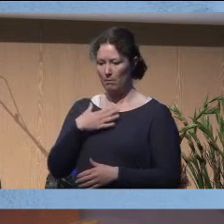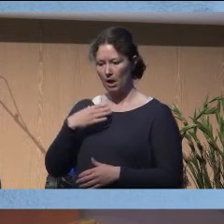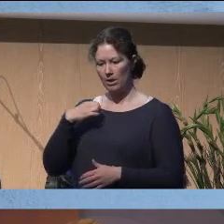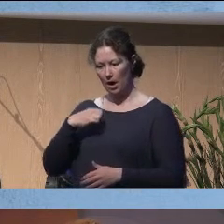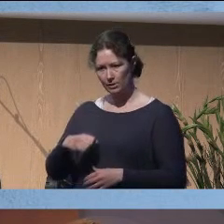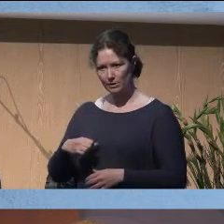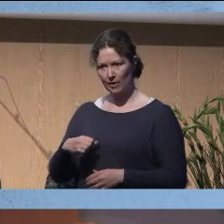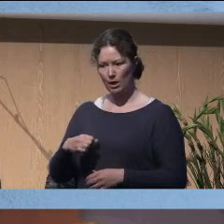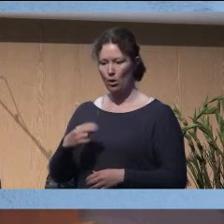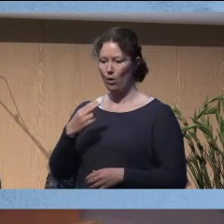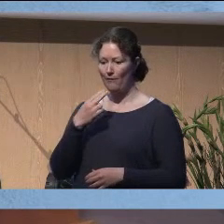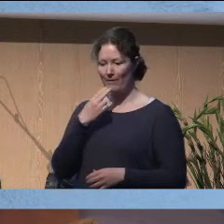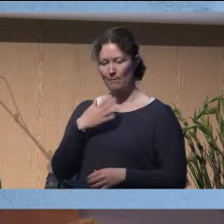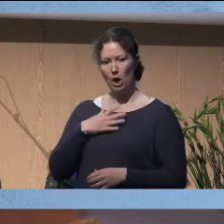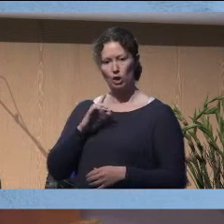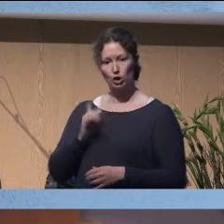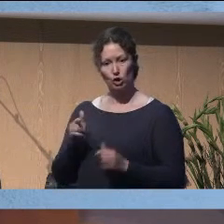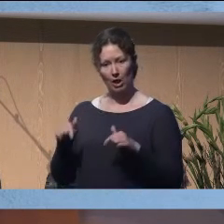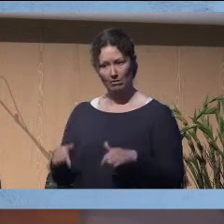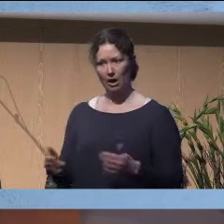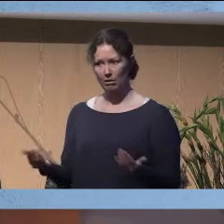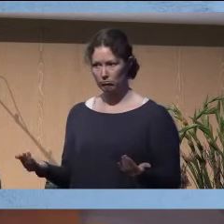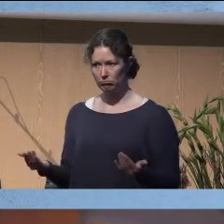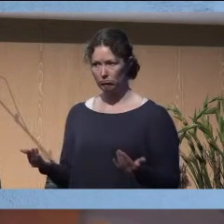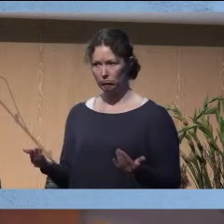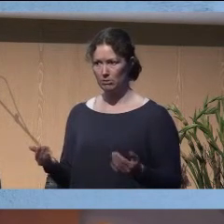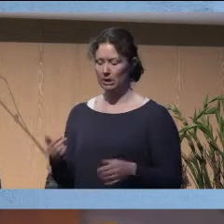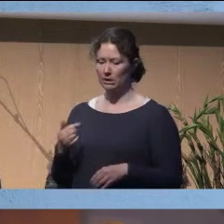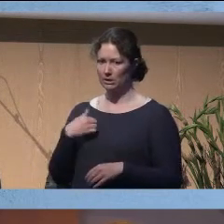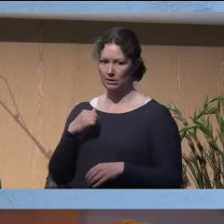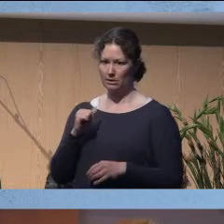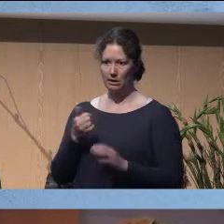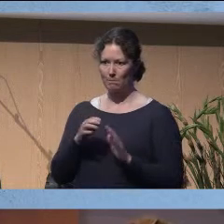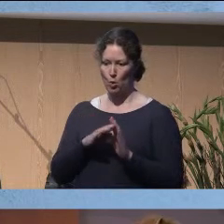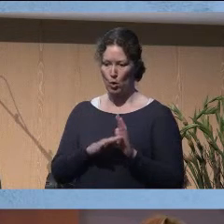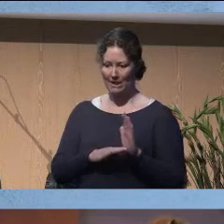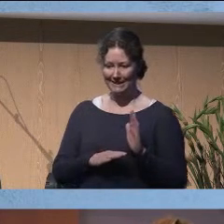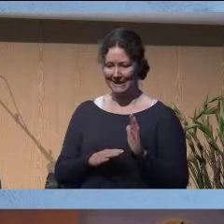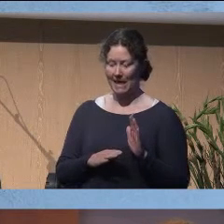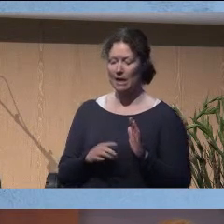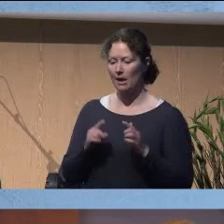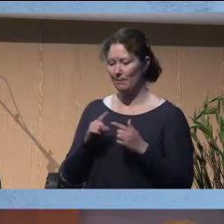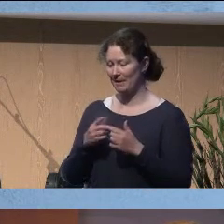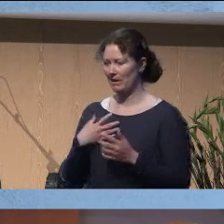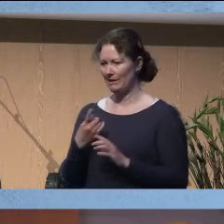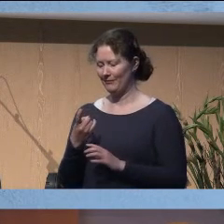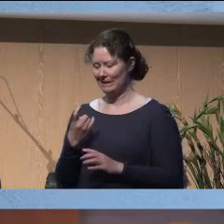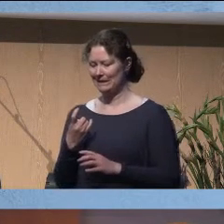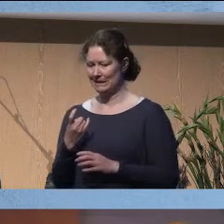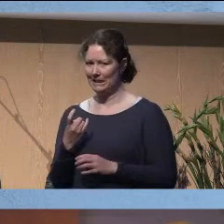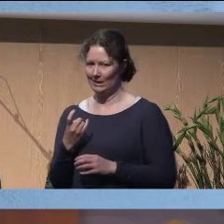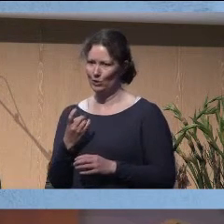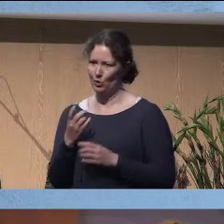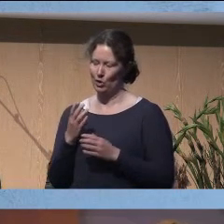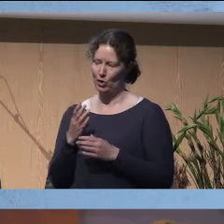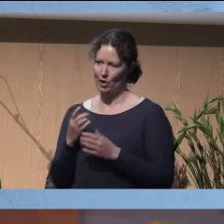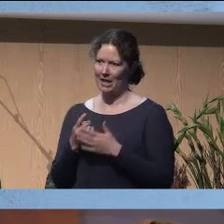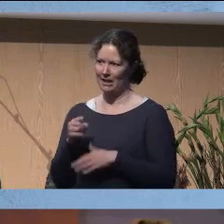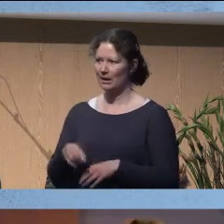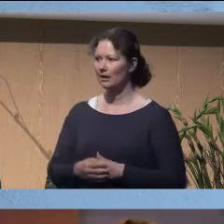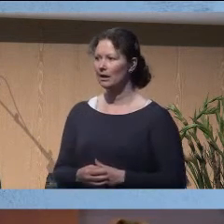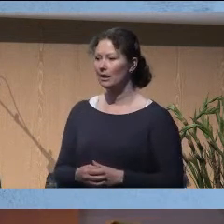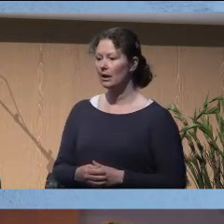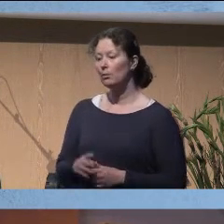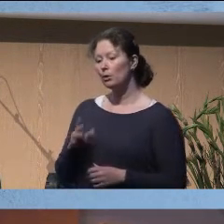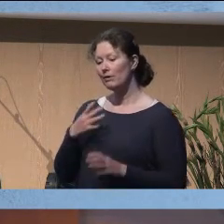har ansvaret, og hvem har skylden da? Og jeg skal ikke moralisere, men det veldig fristende akkurat når det gjelder dette. Så nå vi